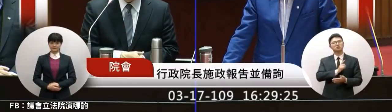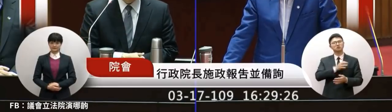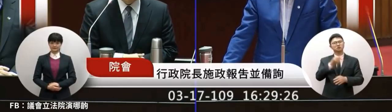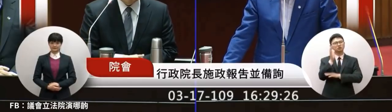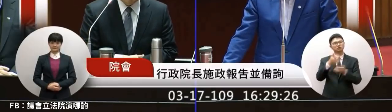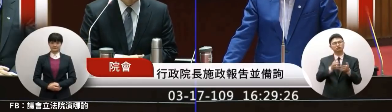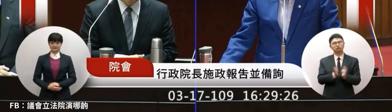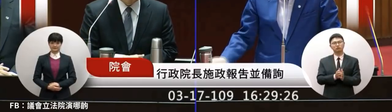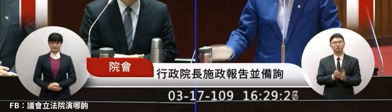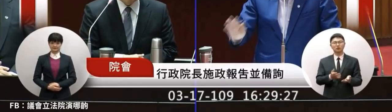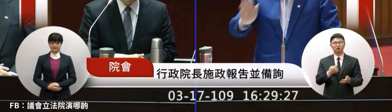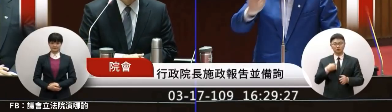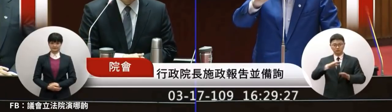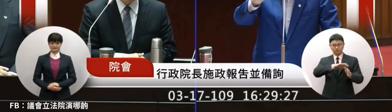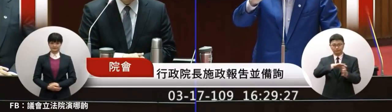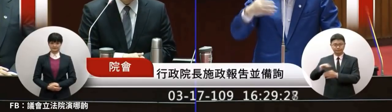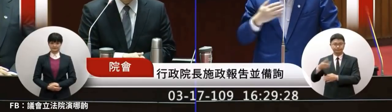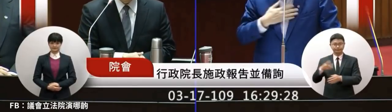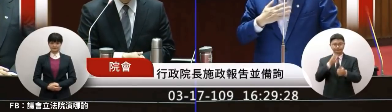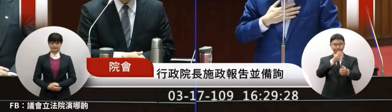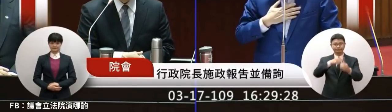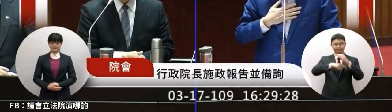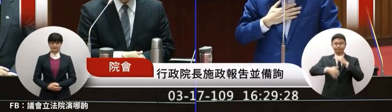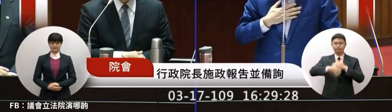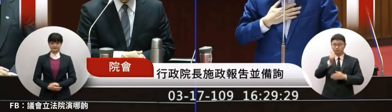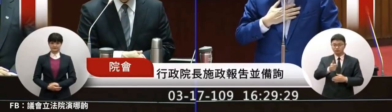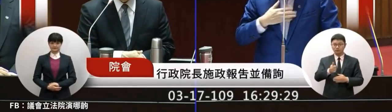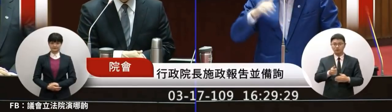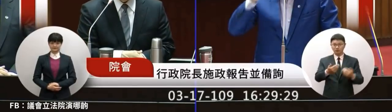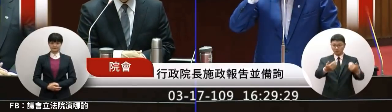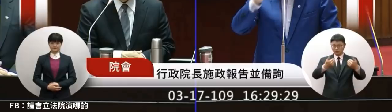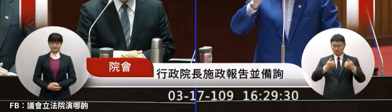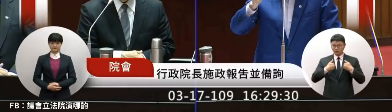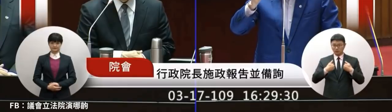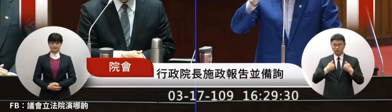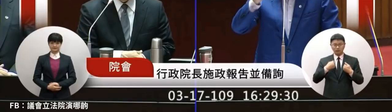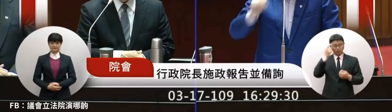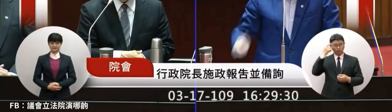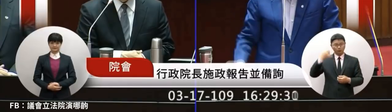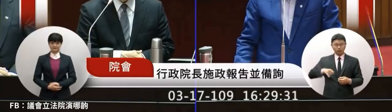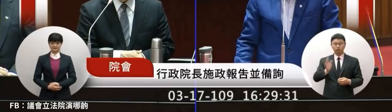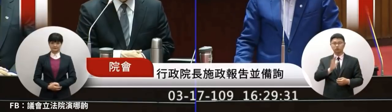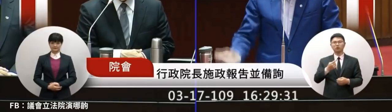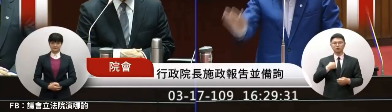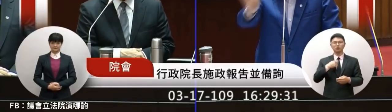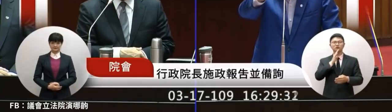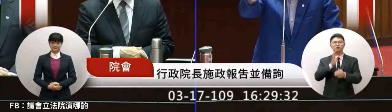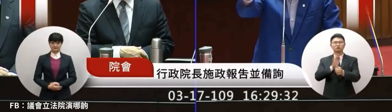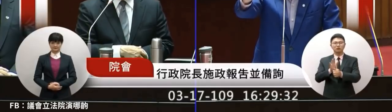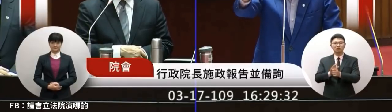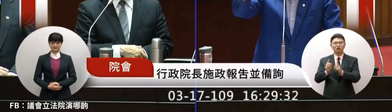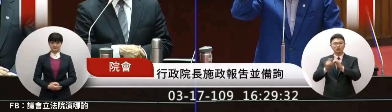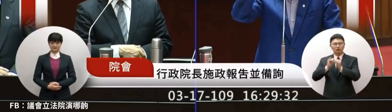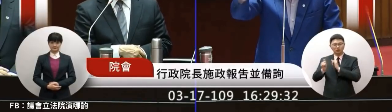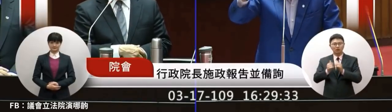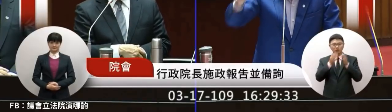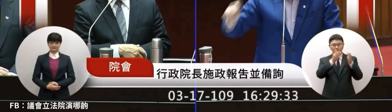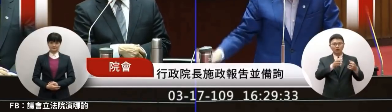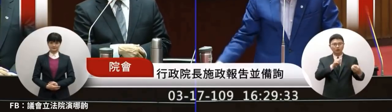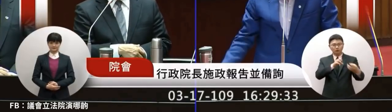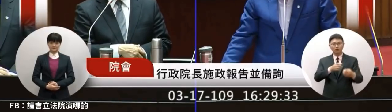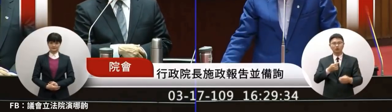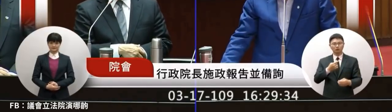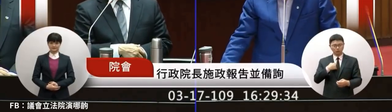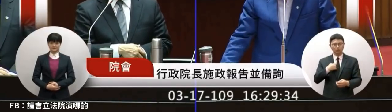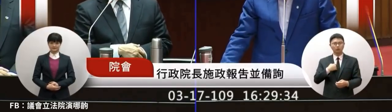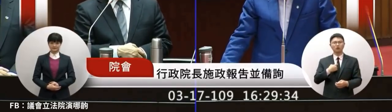想请教一下哈，我先不要对我有恶意，我今天问的都是站在人民这边，对你们没有恶意，再三的肯